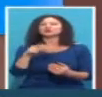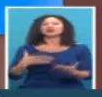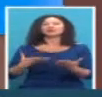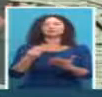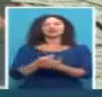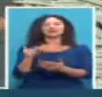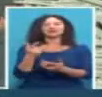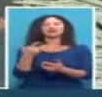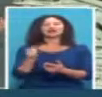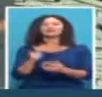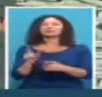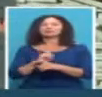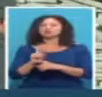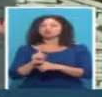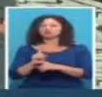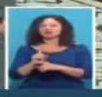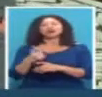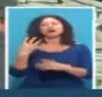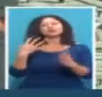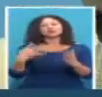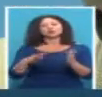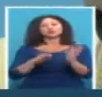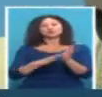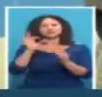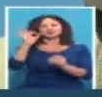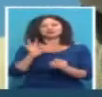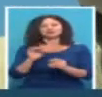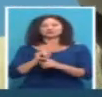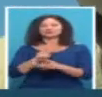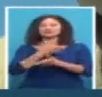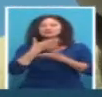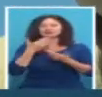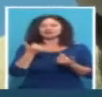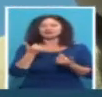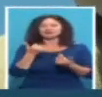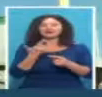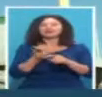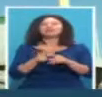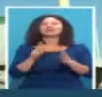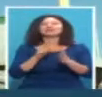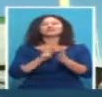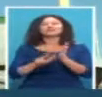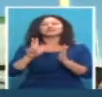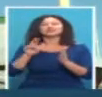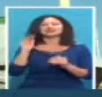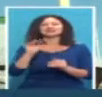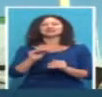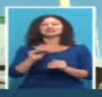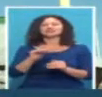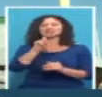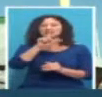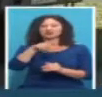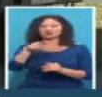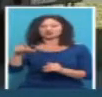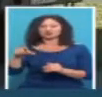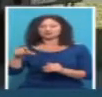оплачивают газ по счетчикам, остальные 48% приборов учета не имеют. Это ни много ни мало почти 83 тысячи абонентов.